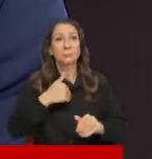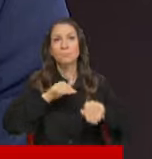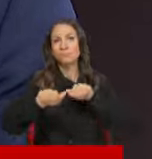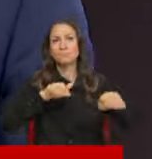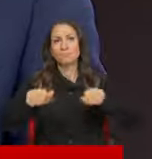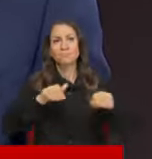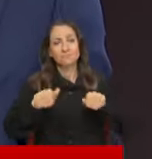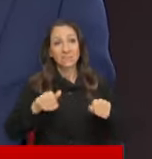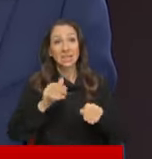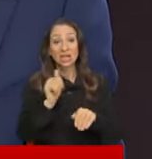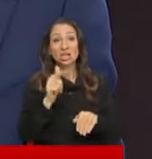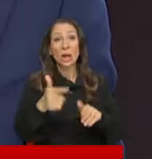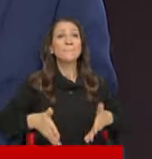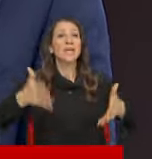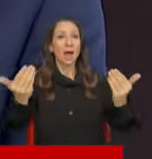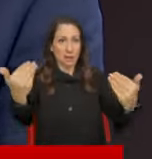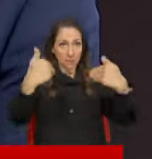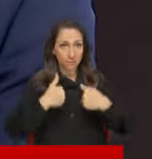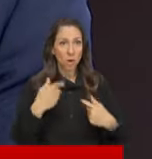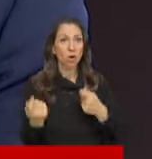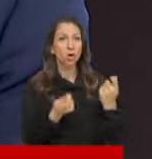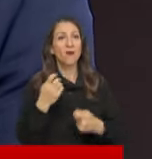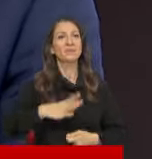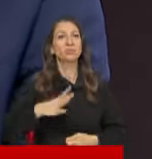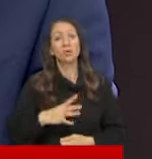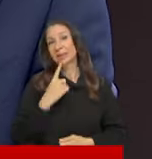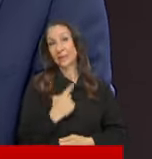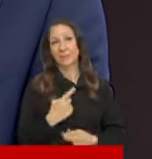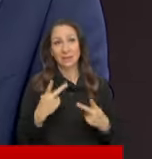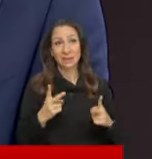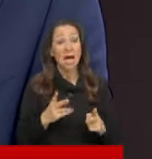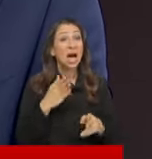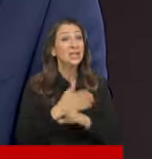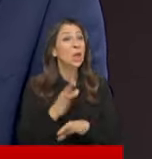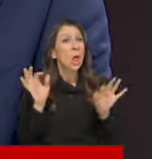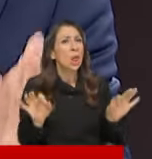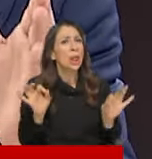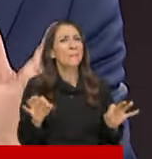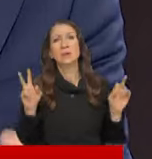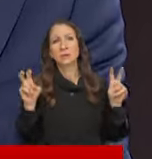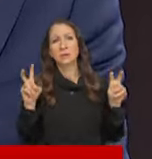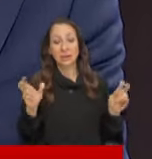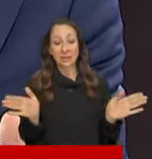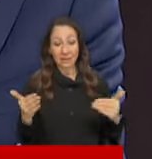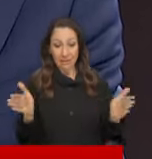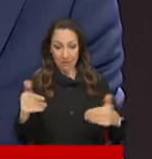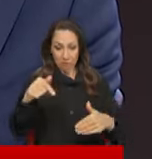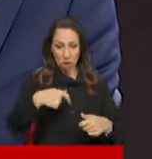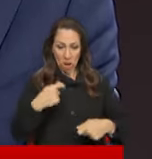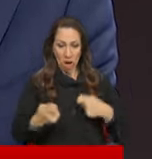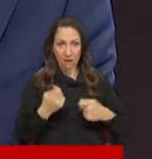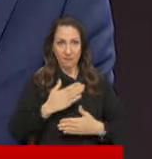yapabiliriz ilçe Binalarımız gelerek görev almayı talep edebilirler asıl em konu sandıklar Sandık